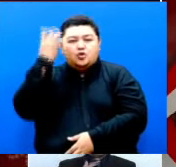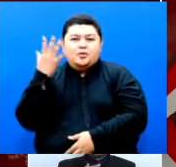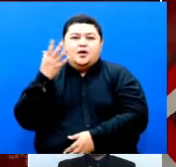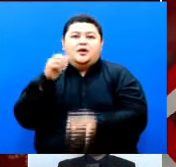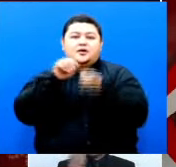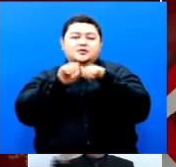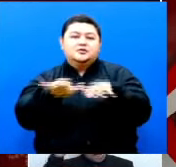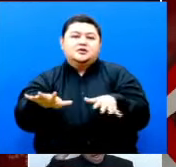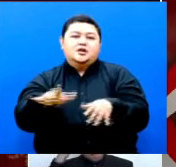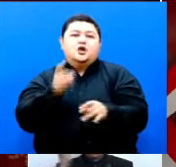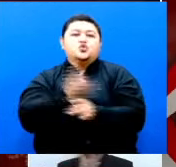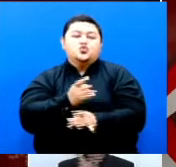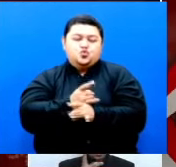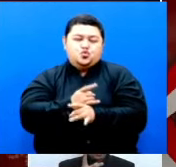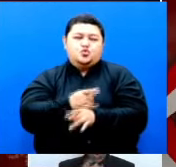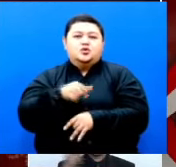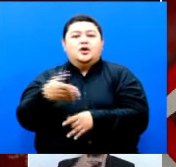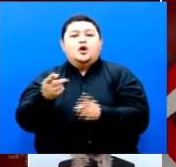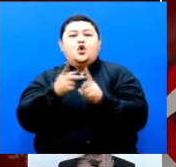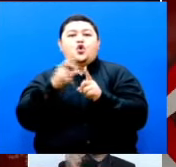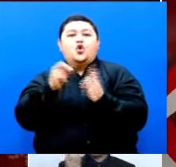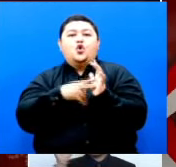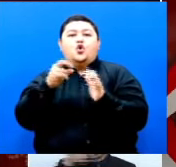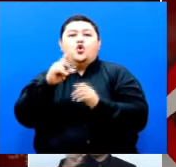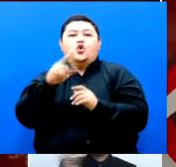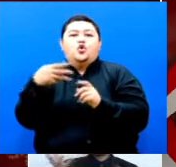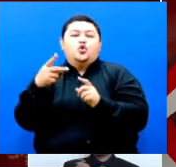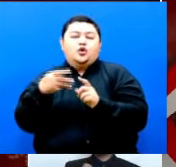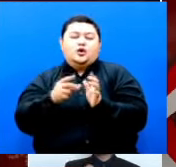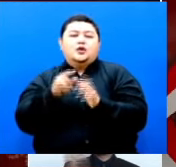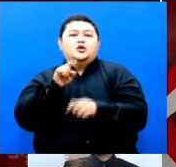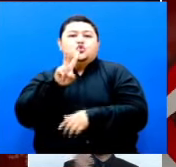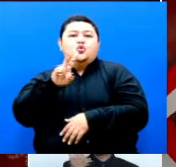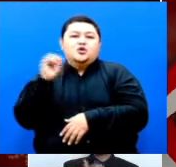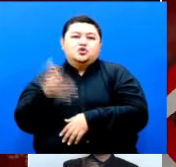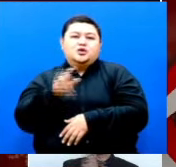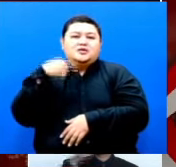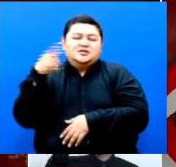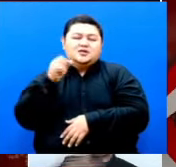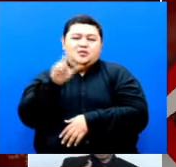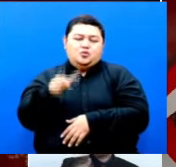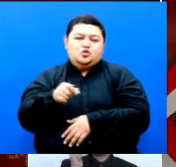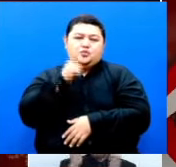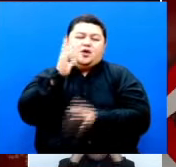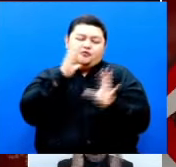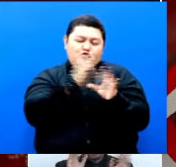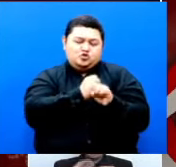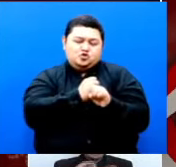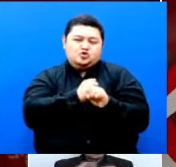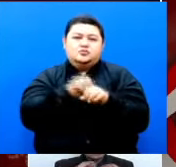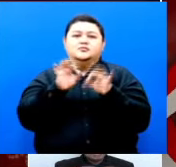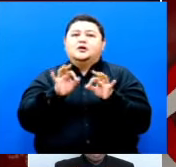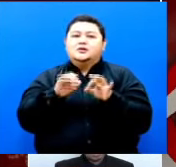melupakankesejahteraangurudan pekerjakontrakyangsaatini hanyaberpenghasilan2jutaperbulan,sehinggamerekadapat fokuspadapengajaran.